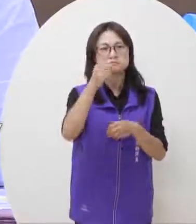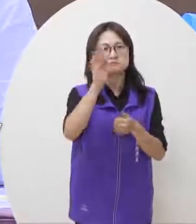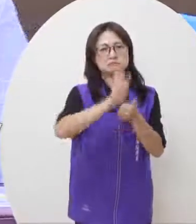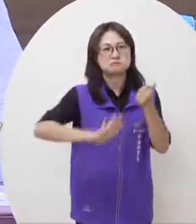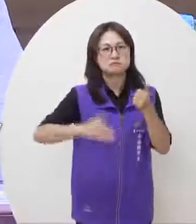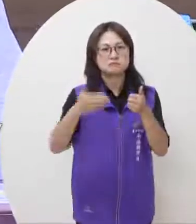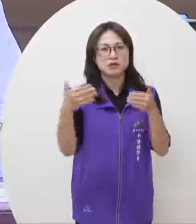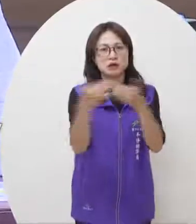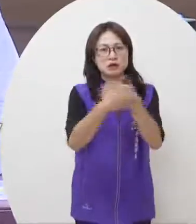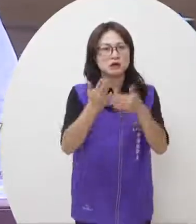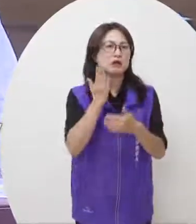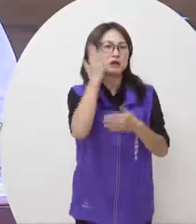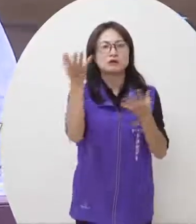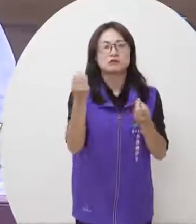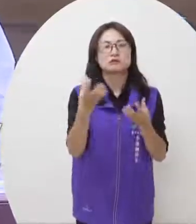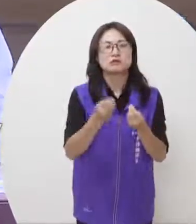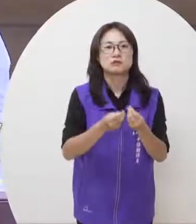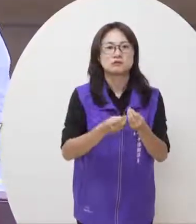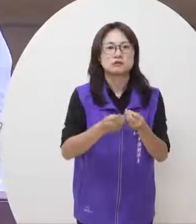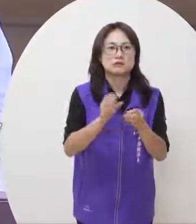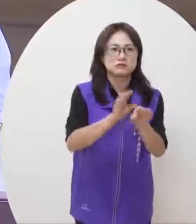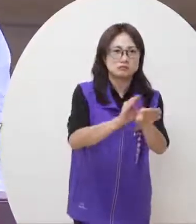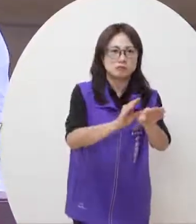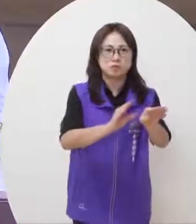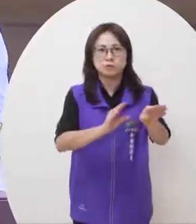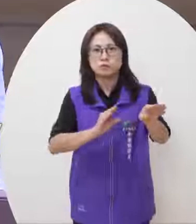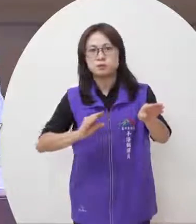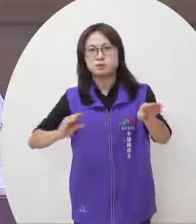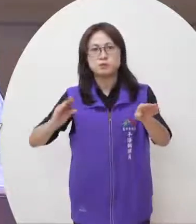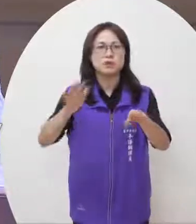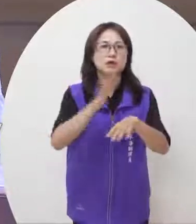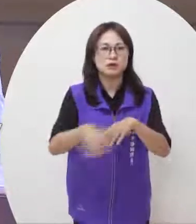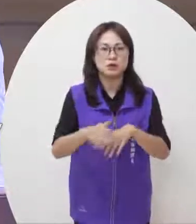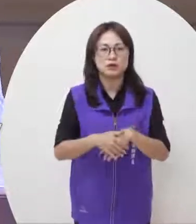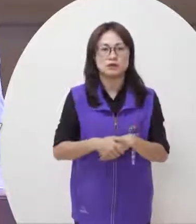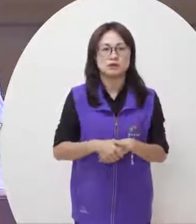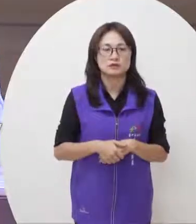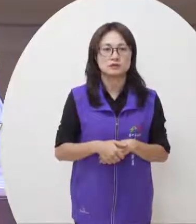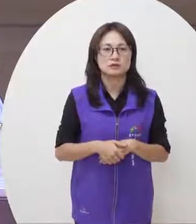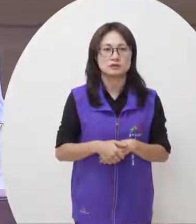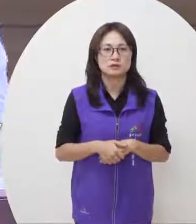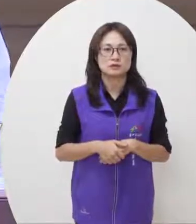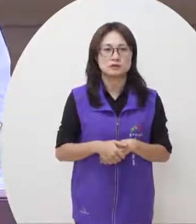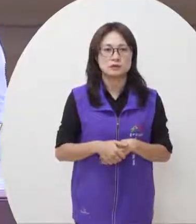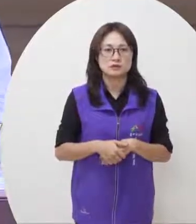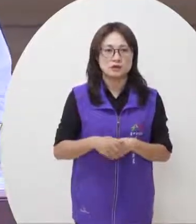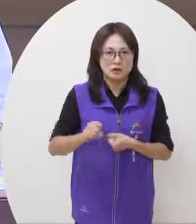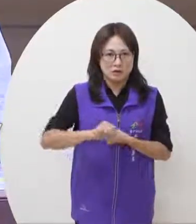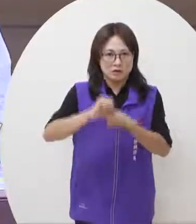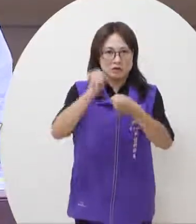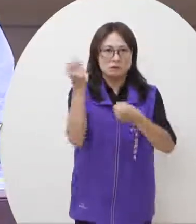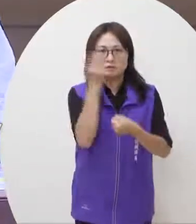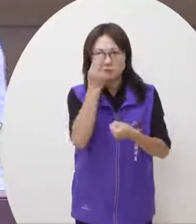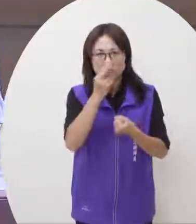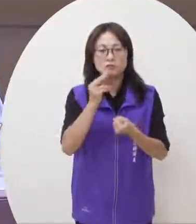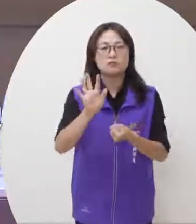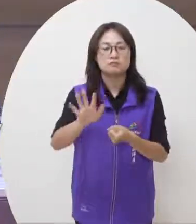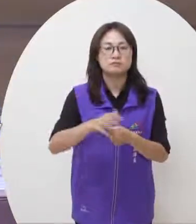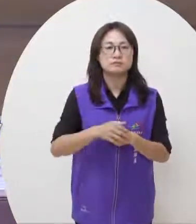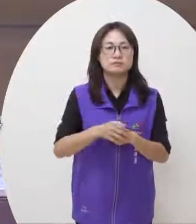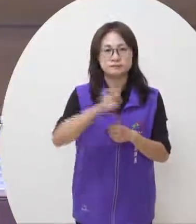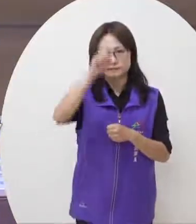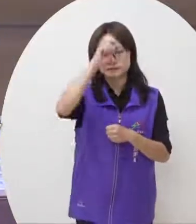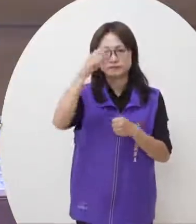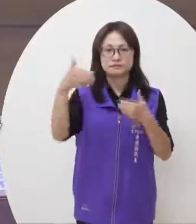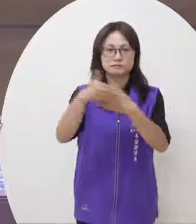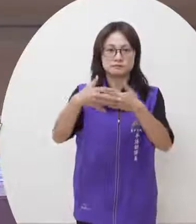及下班时间导致车辆回堵，让车辆必须改变车道，造成危险，请台中市政府交通局办